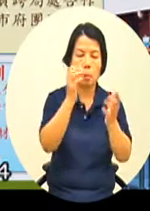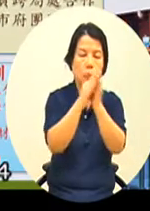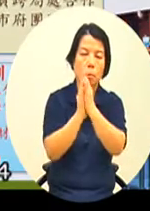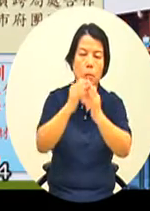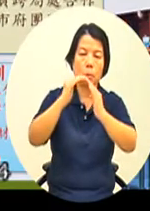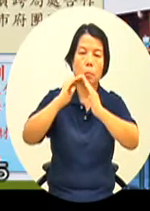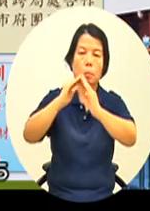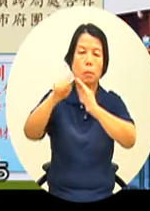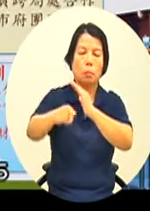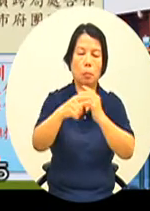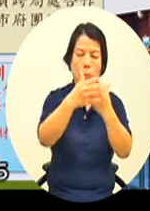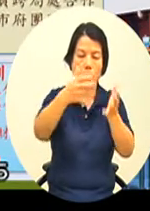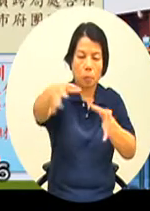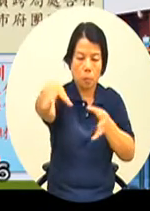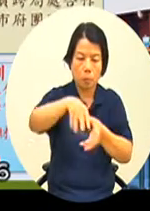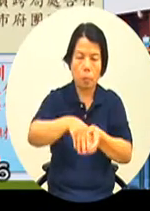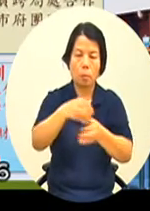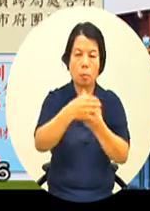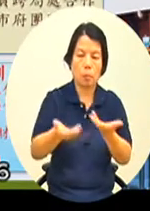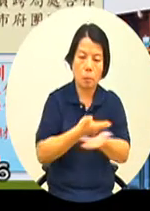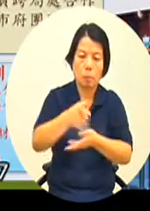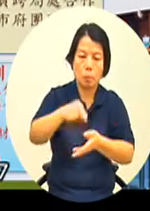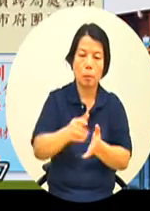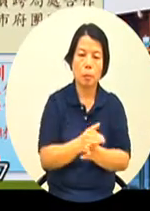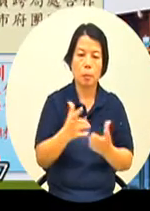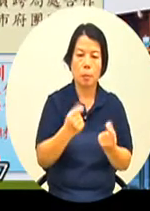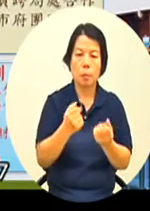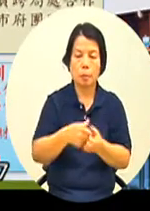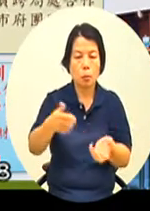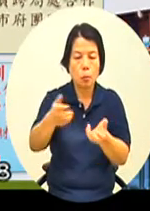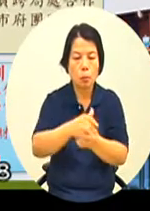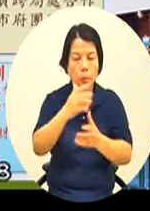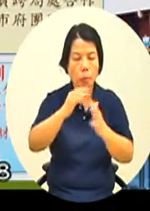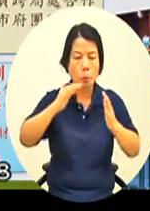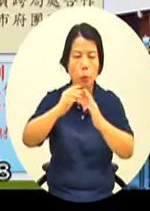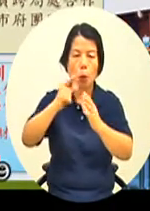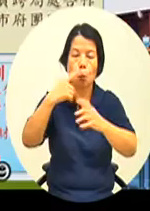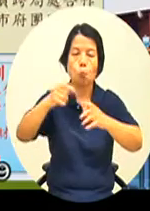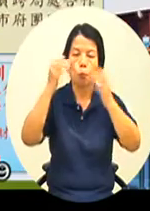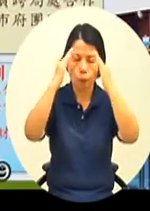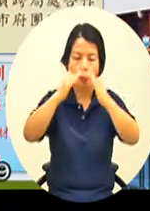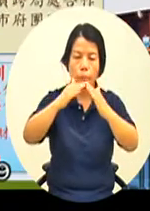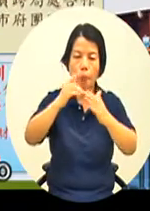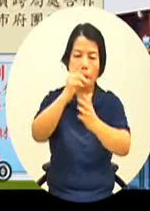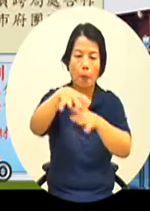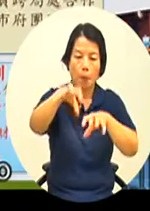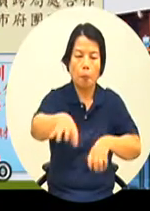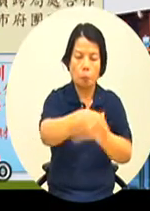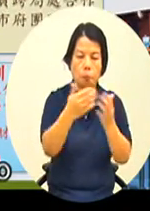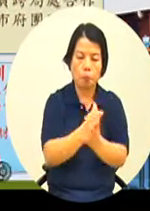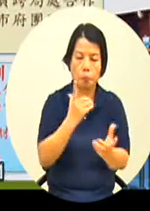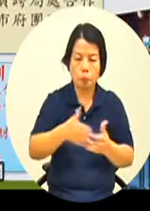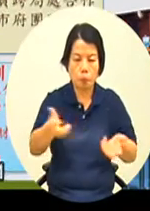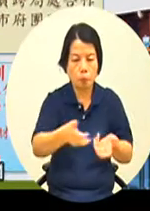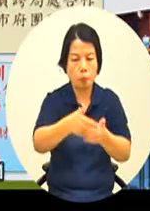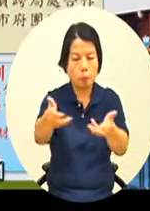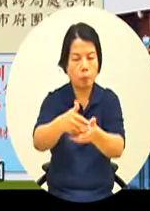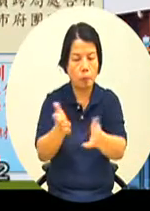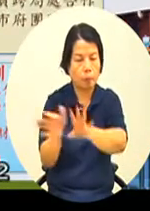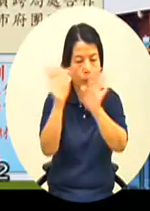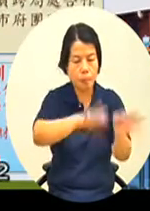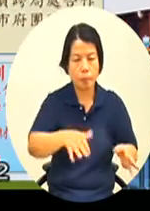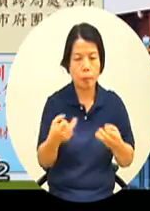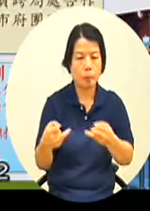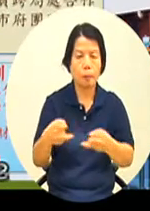政团队的交流跟互动，分享地方治理经验，建立政治伙伴关系、治理伙伴关系。另外，我们办理了9等主